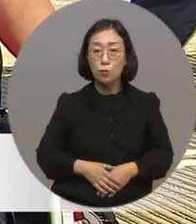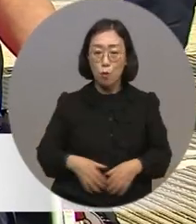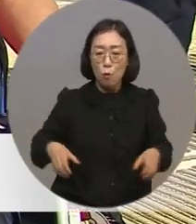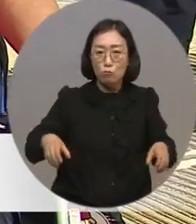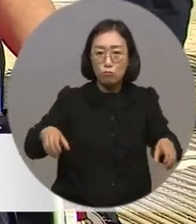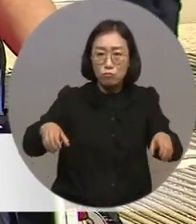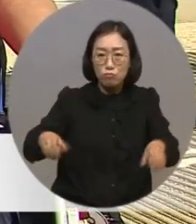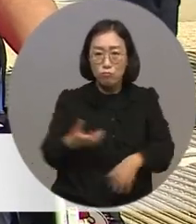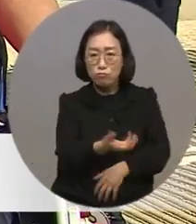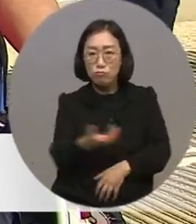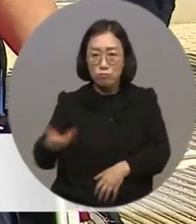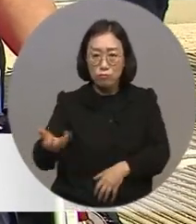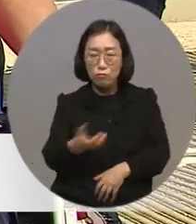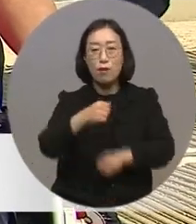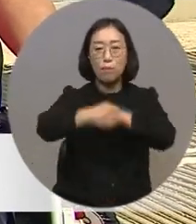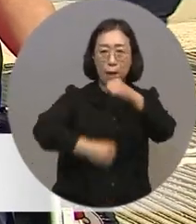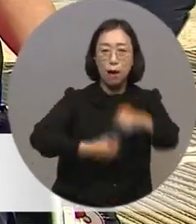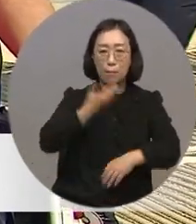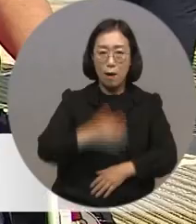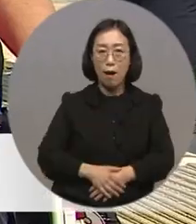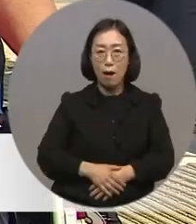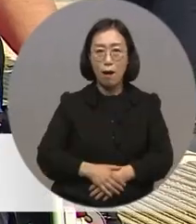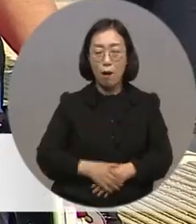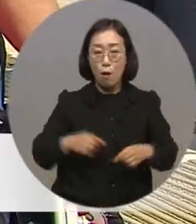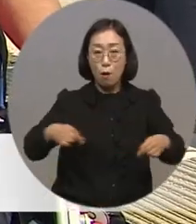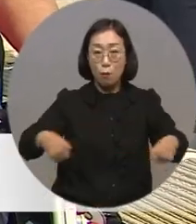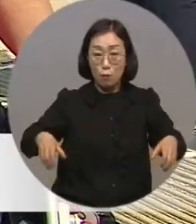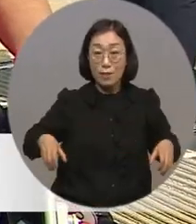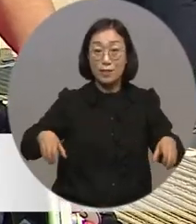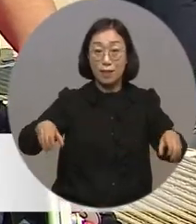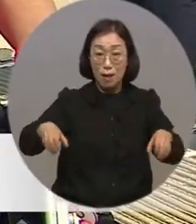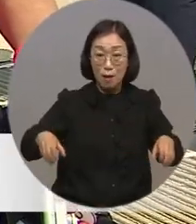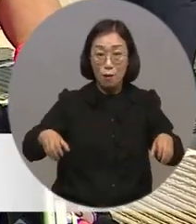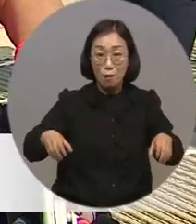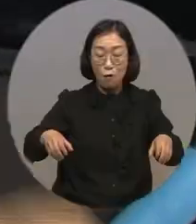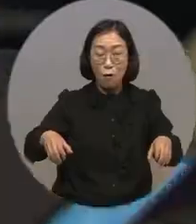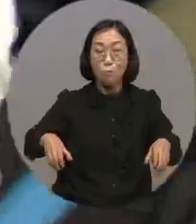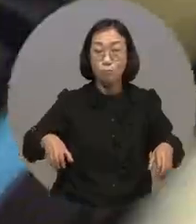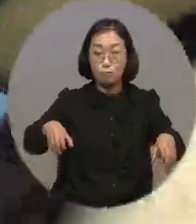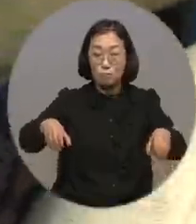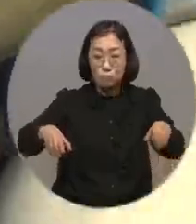좋아해요. 휠체어도 더 자유롭게 다닐 수 있어서 훨씬 좋은 것 같아요.